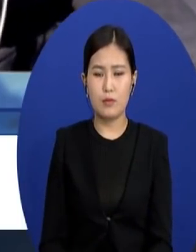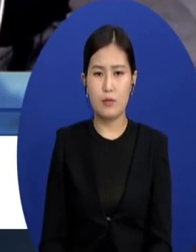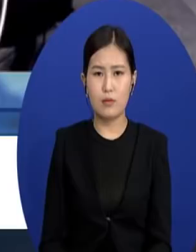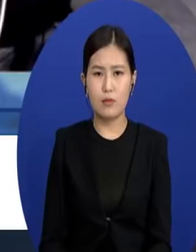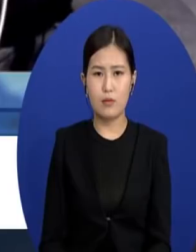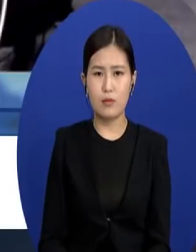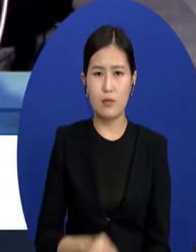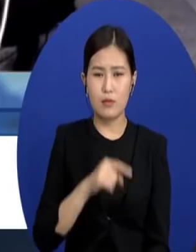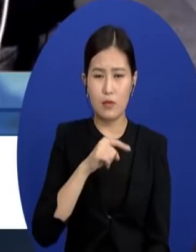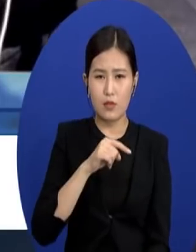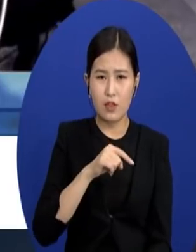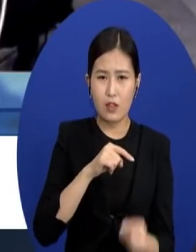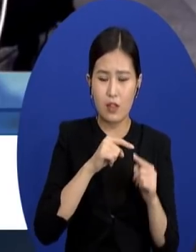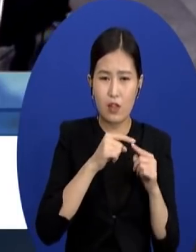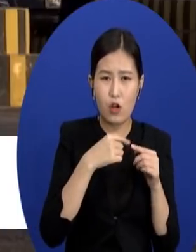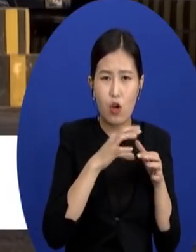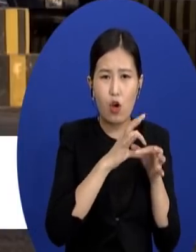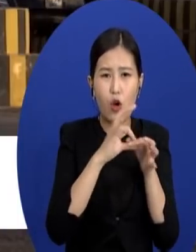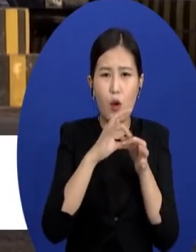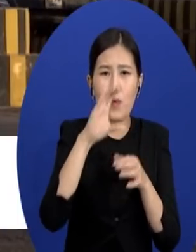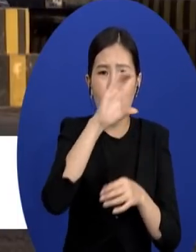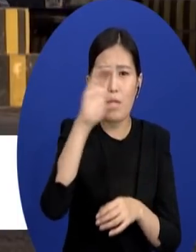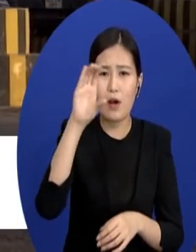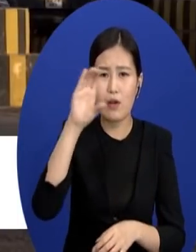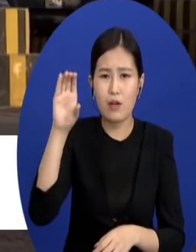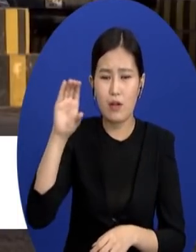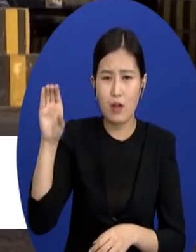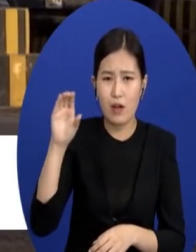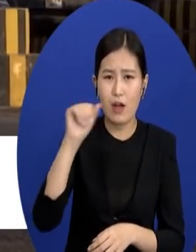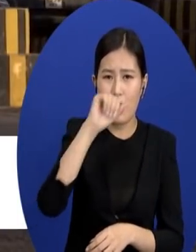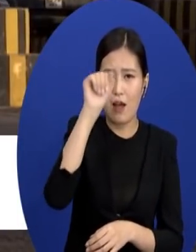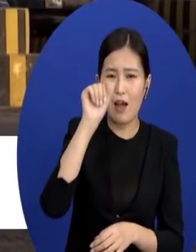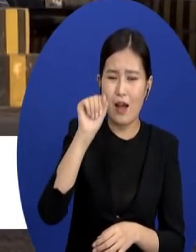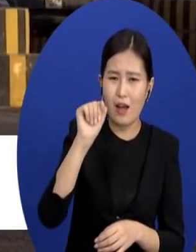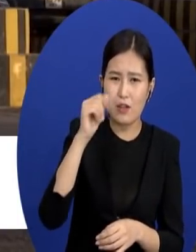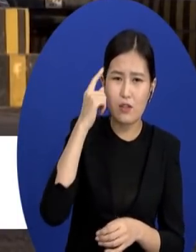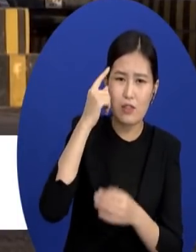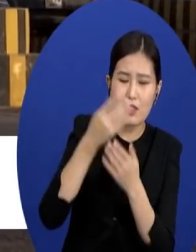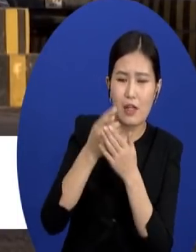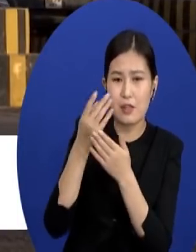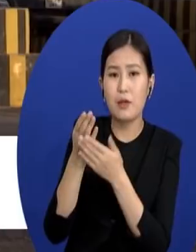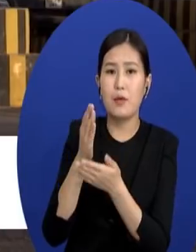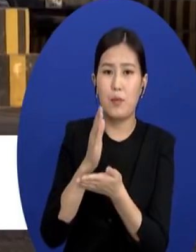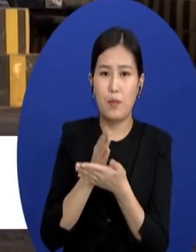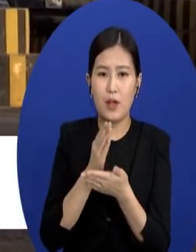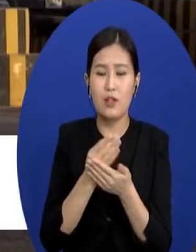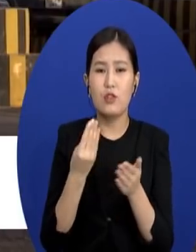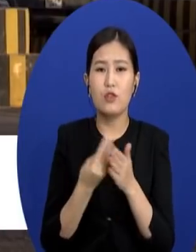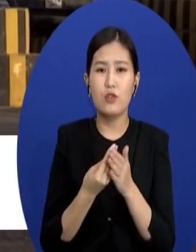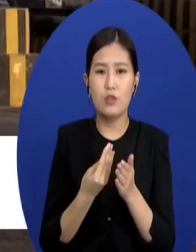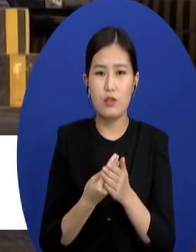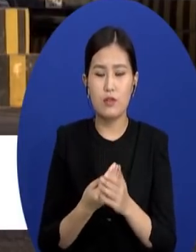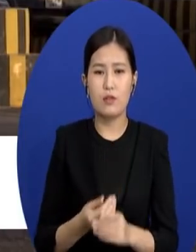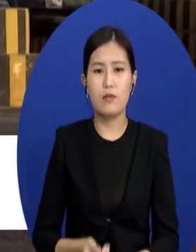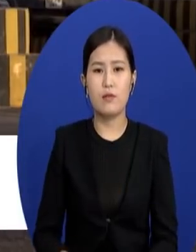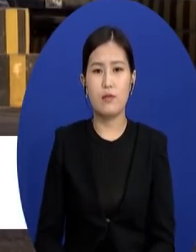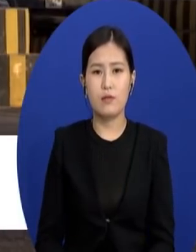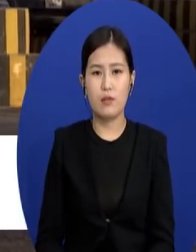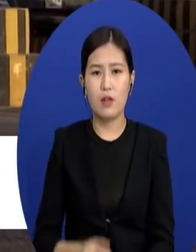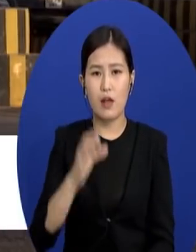холбогдох байгууллагуудаас сурдлын талтай асуудлуудаа тавиа явж байна. Тухайлбал одоо